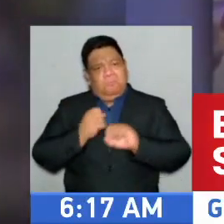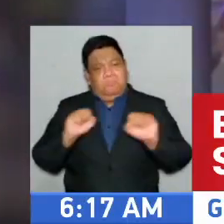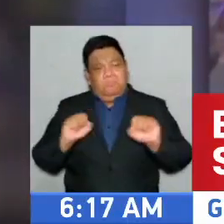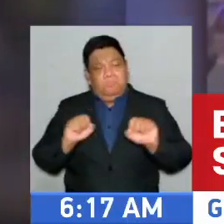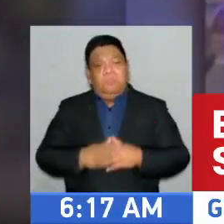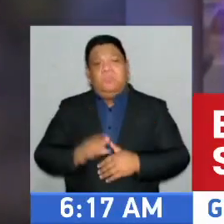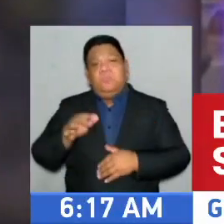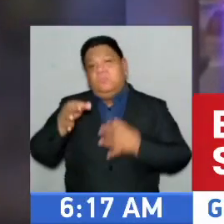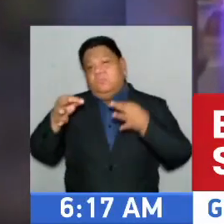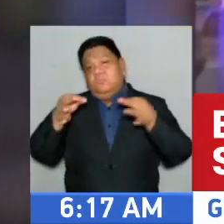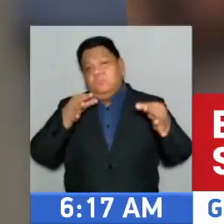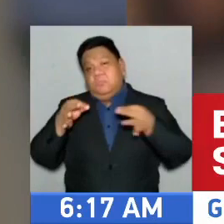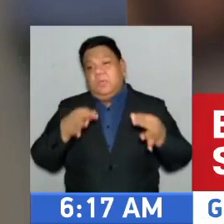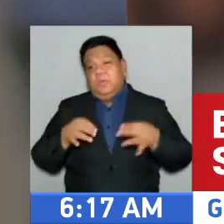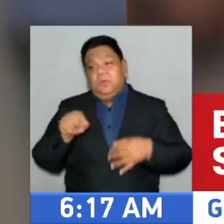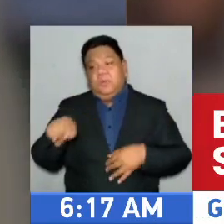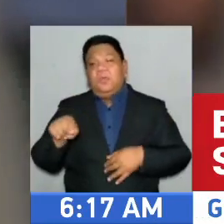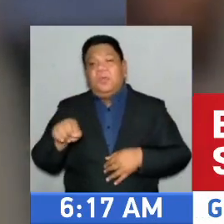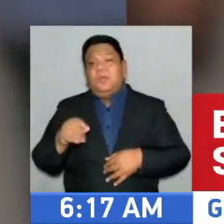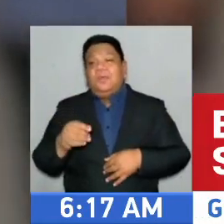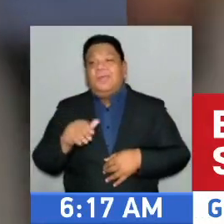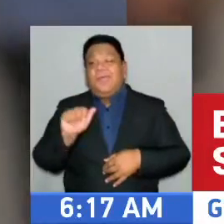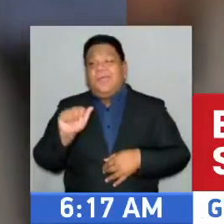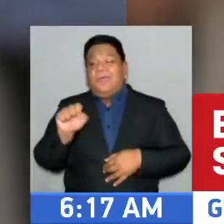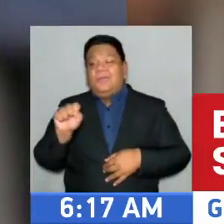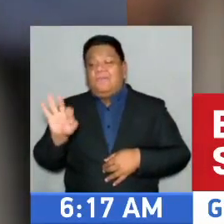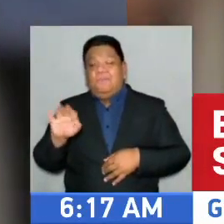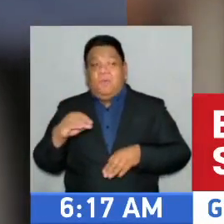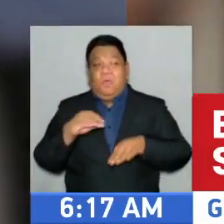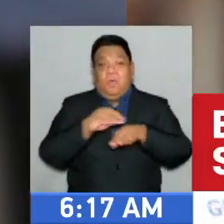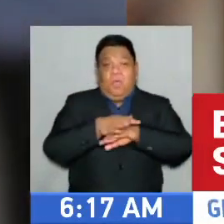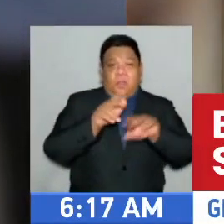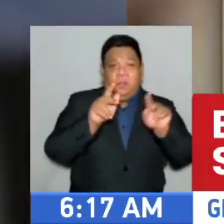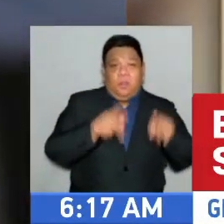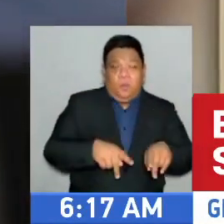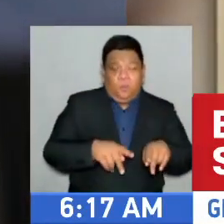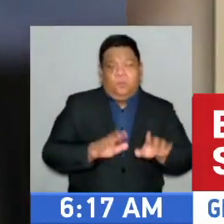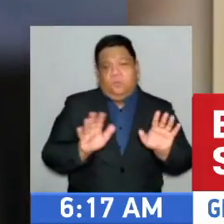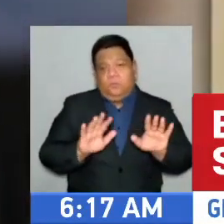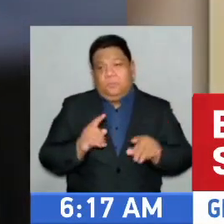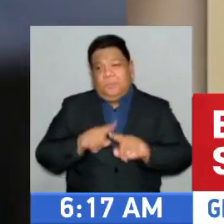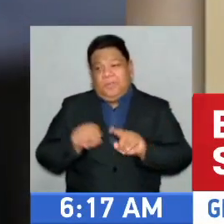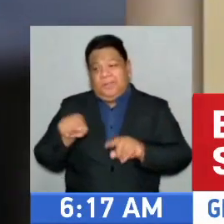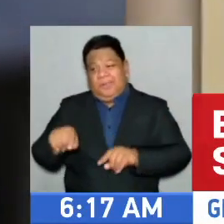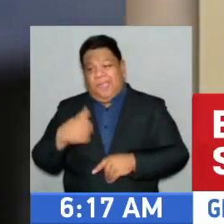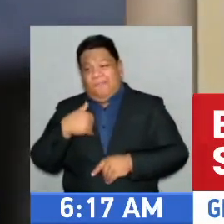tao ang ASF pero hindi pa rin dapat kainin ang infected na baboy.